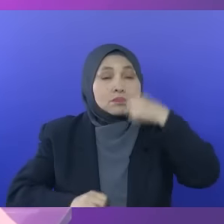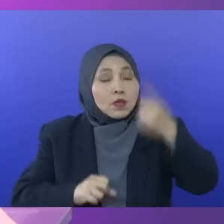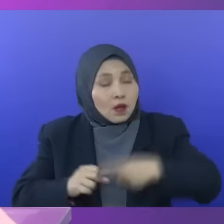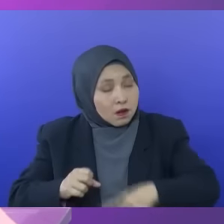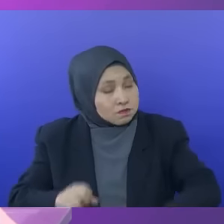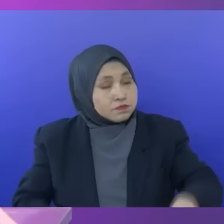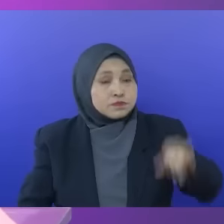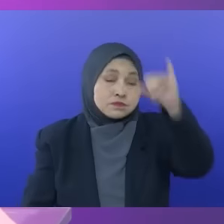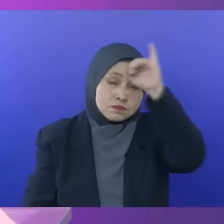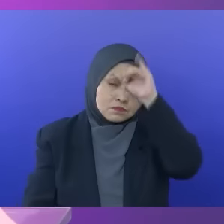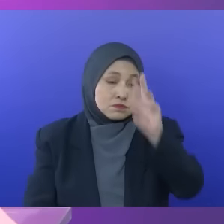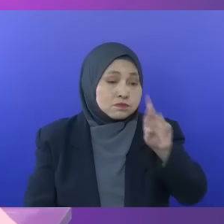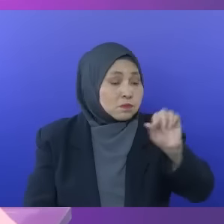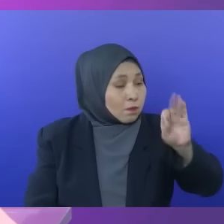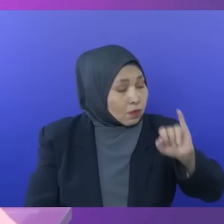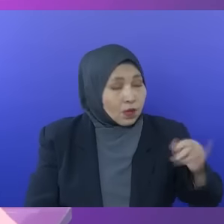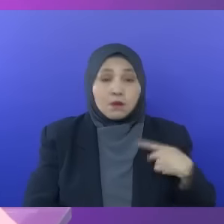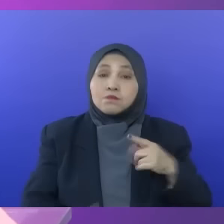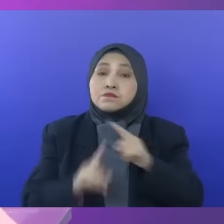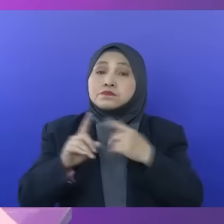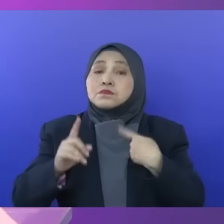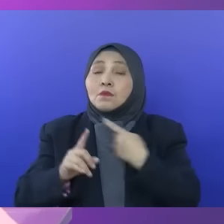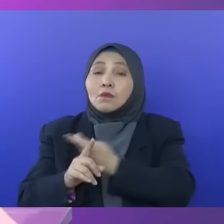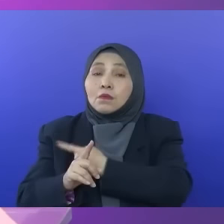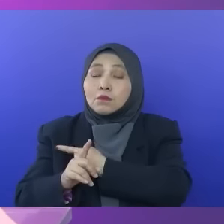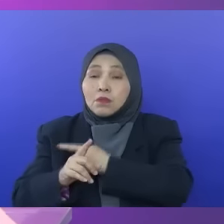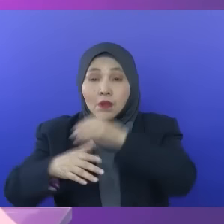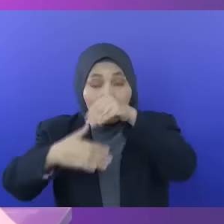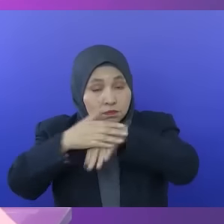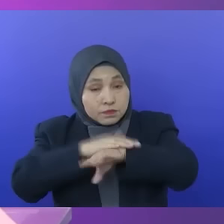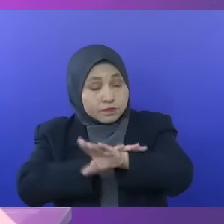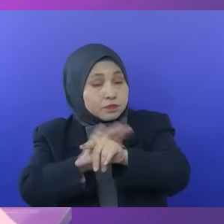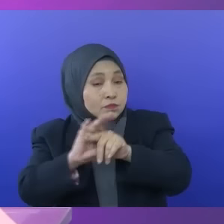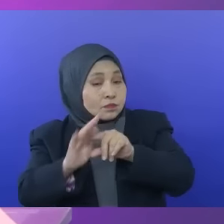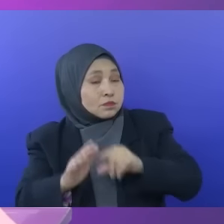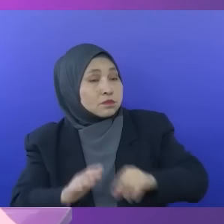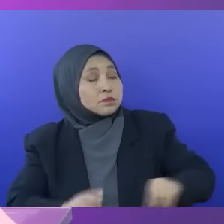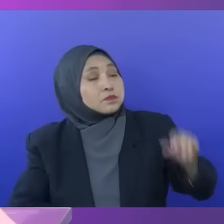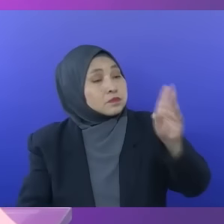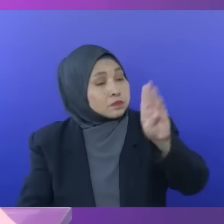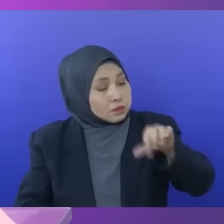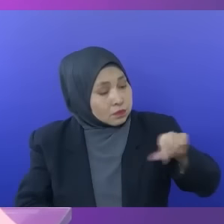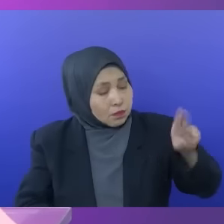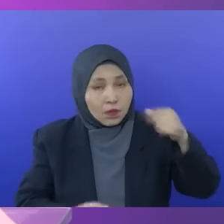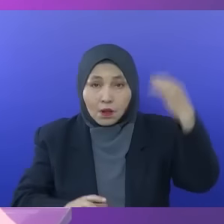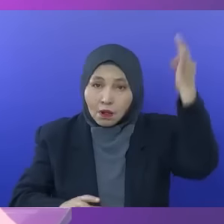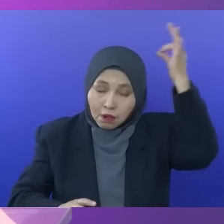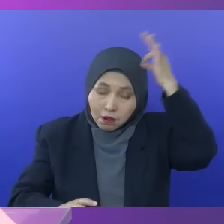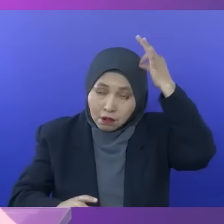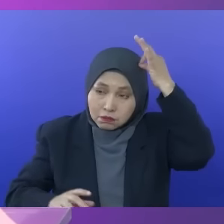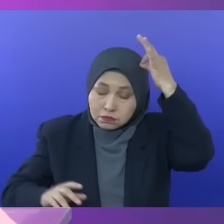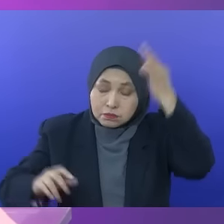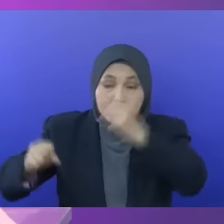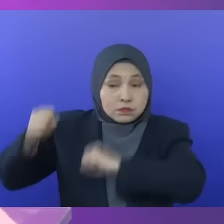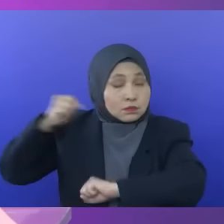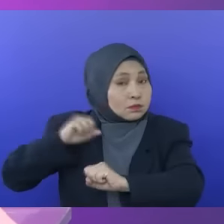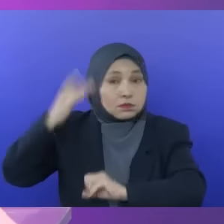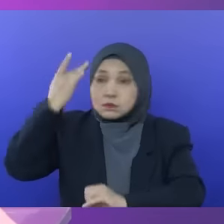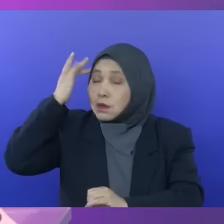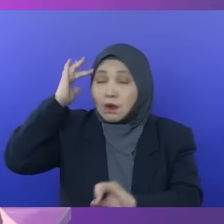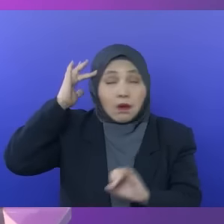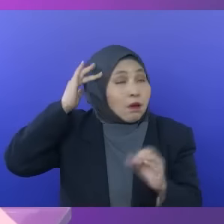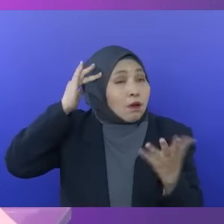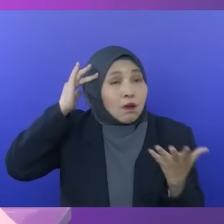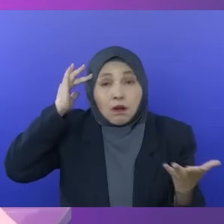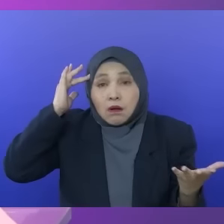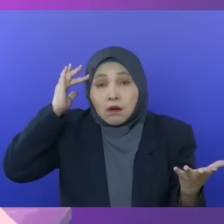ar-razi bahwa apabila kita masuk ke surah al-baqarah ini dengan mindset dengan sikap bahwa saya tak tahu ya Allah